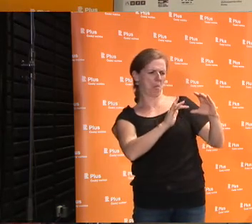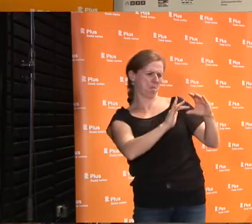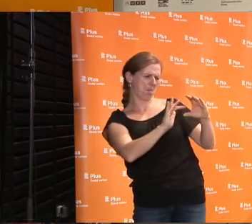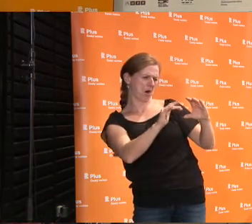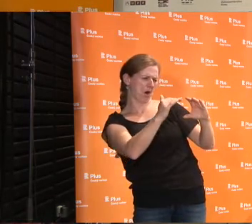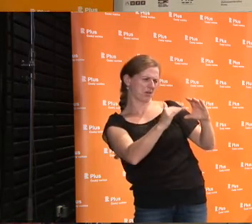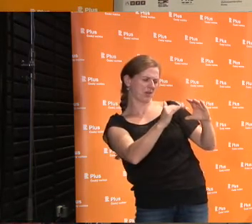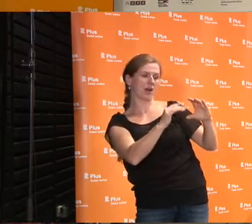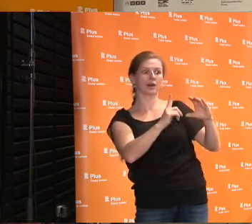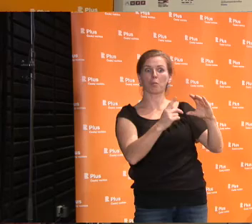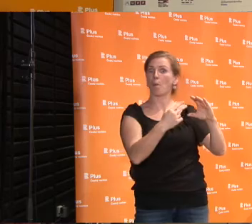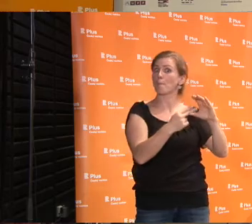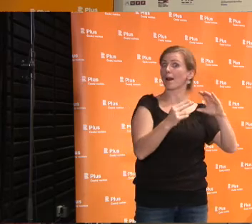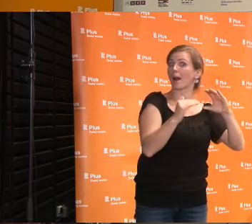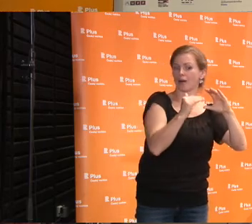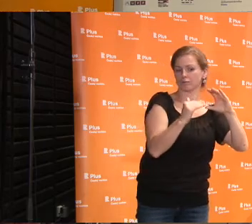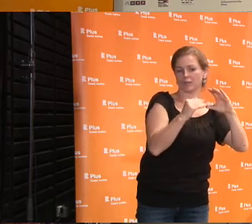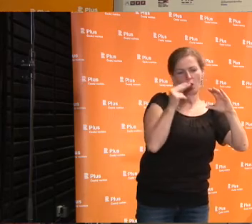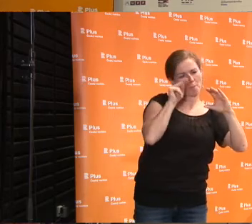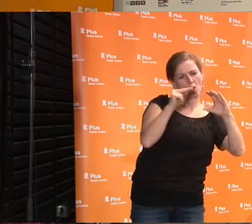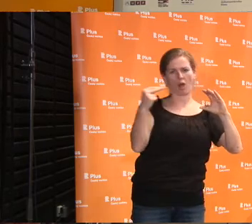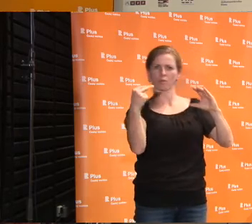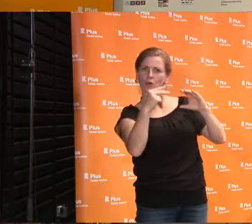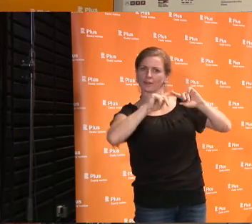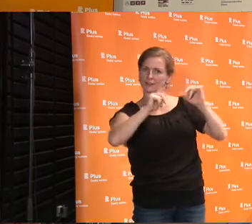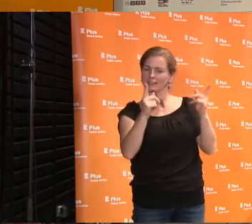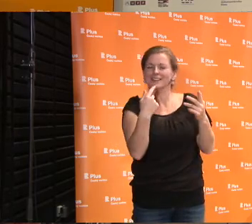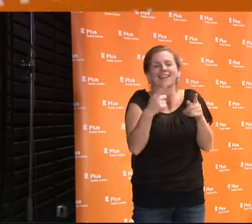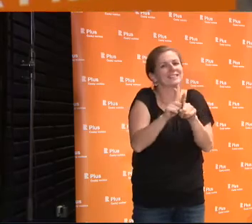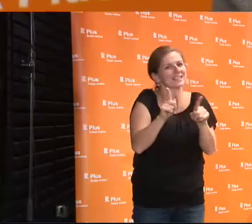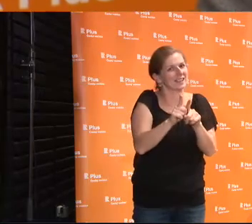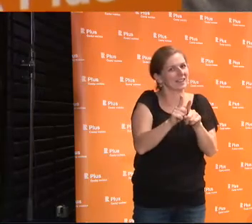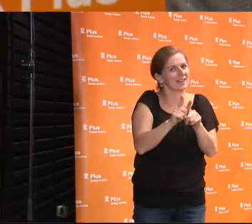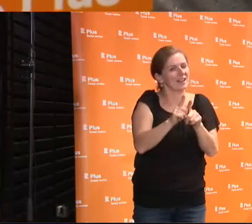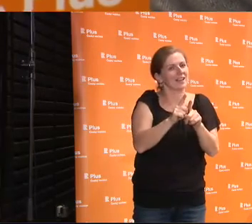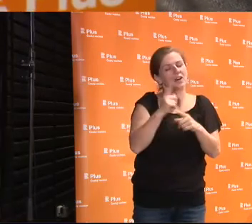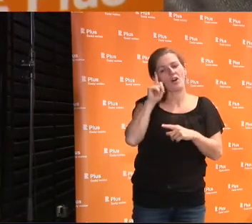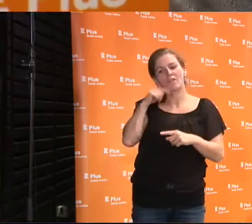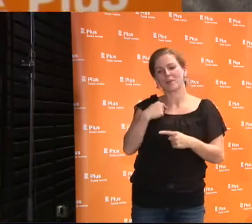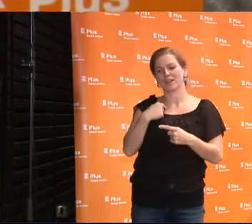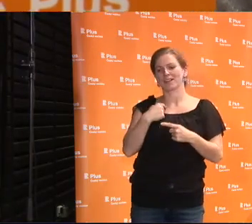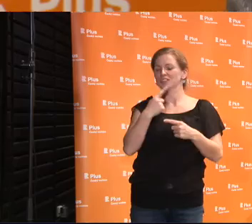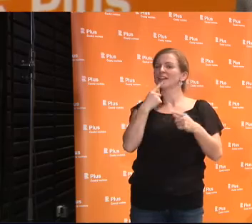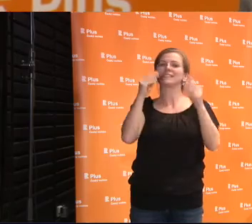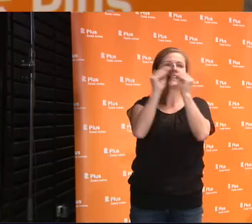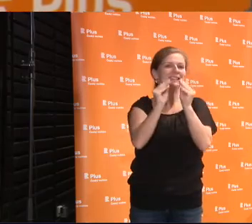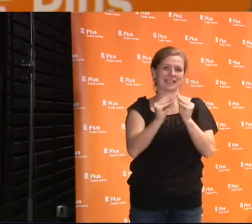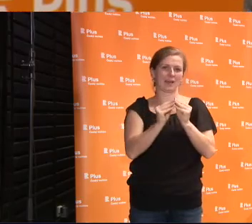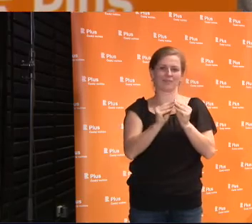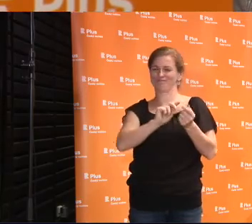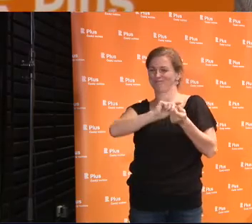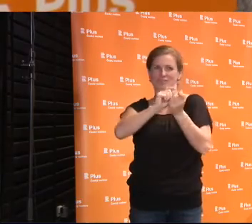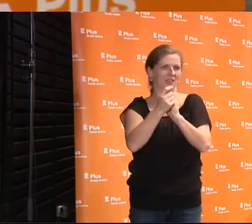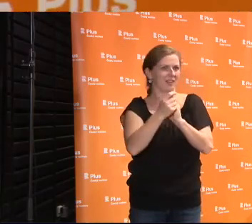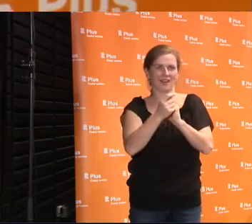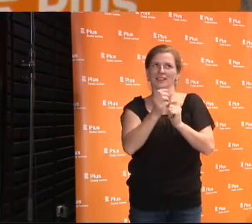příkladech, ale já zase mohu sdělit, že plošně, respektive jako systémově se tohle nedaří. Ono se to daří v okamžiku, kdy